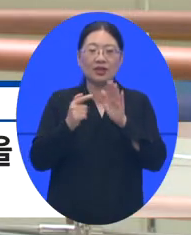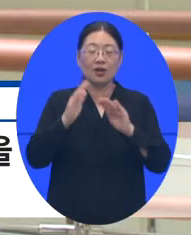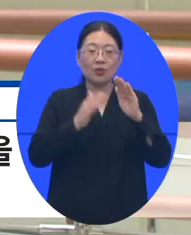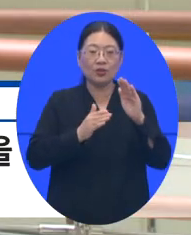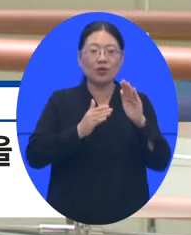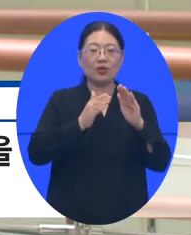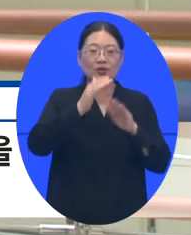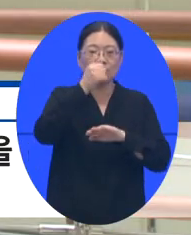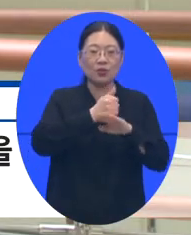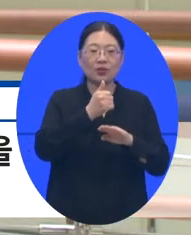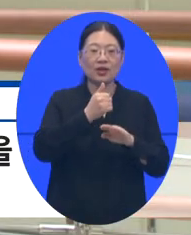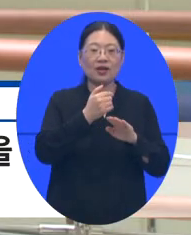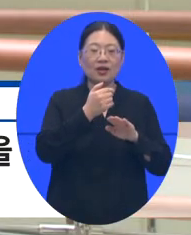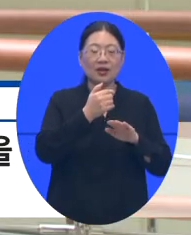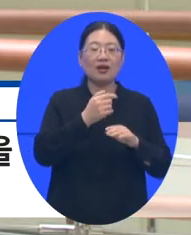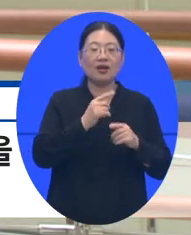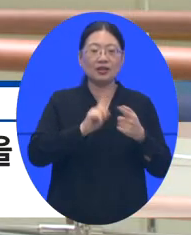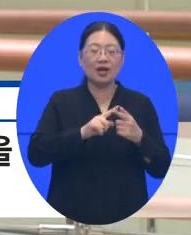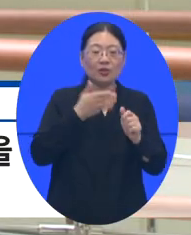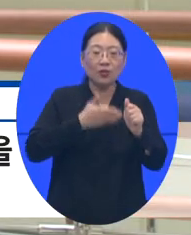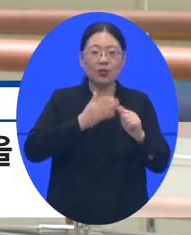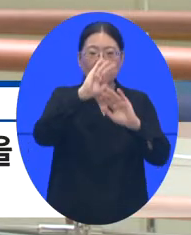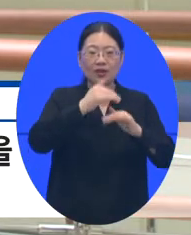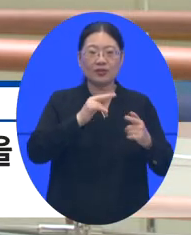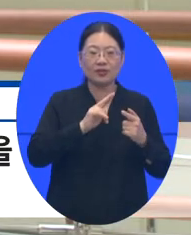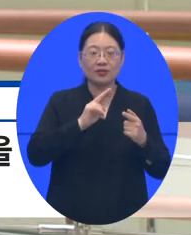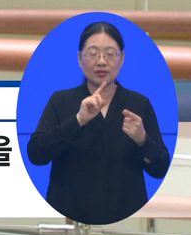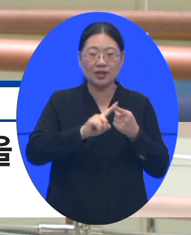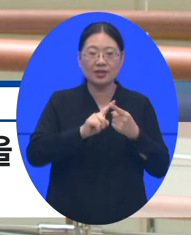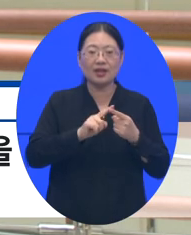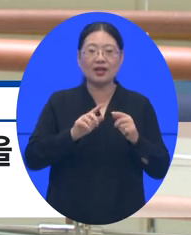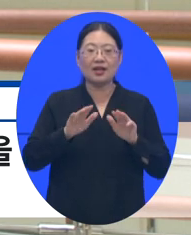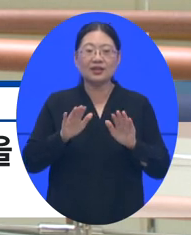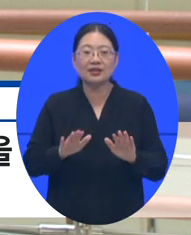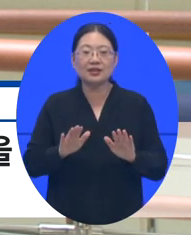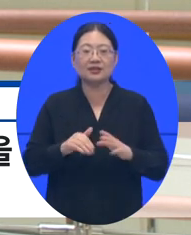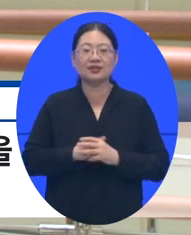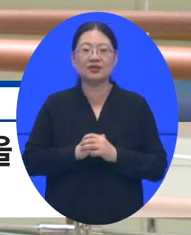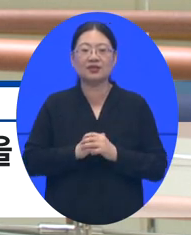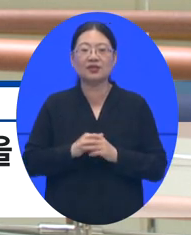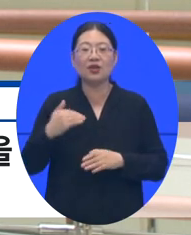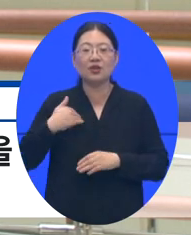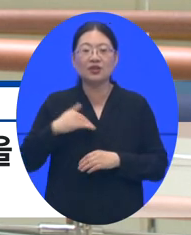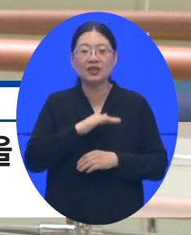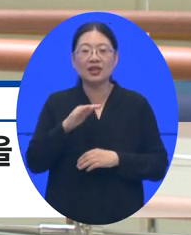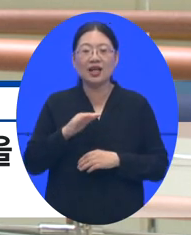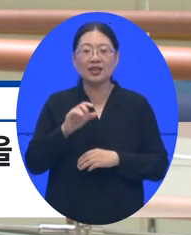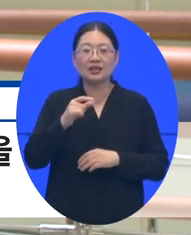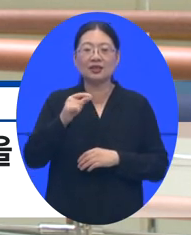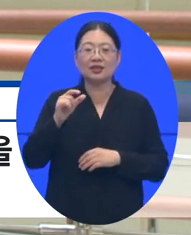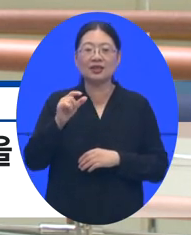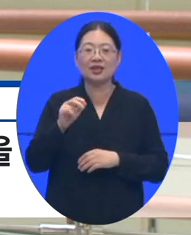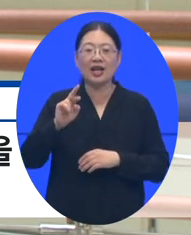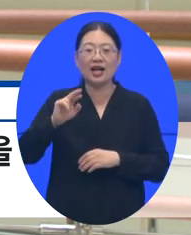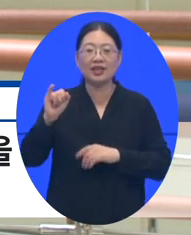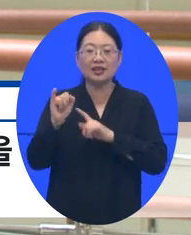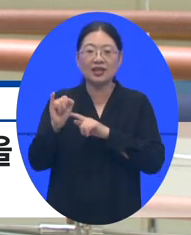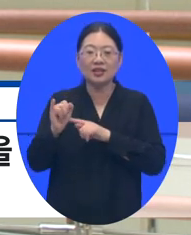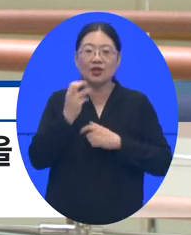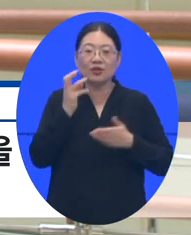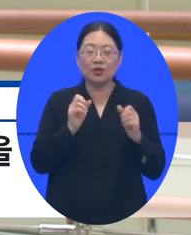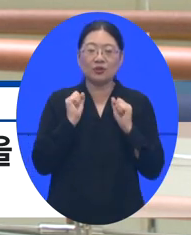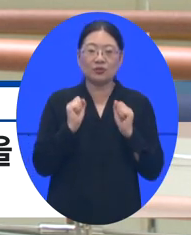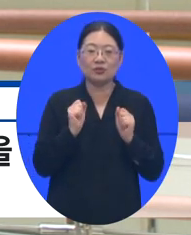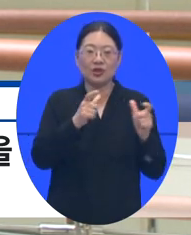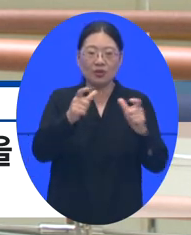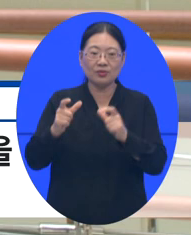결과 권고사항과 제안사항에 대해서는 우리가 지금 그 GRI에서 경기북부